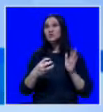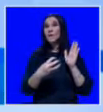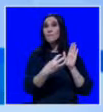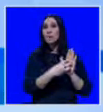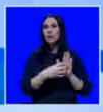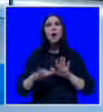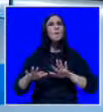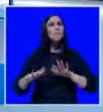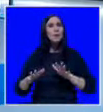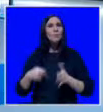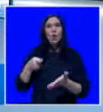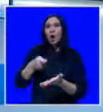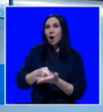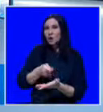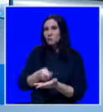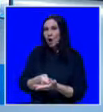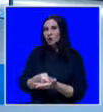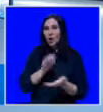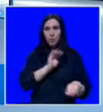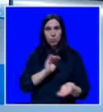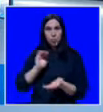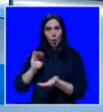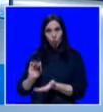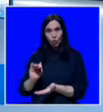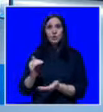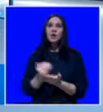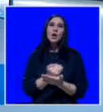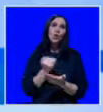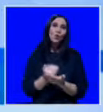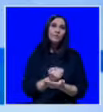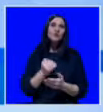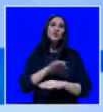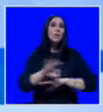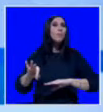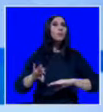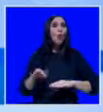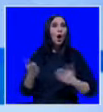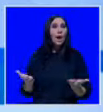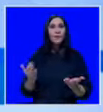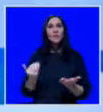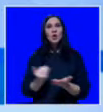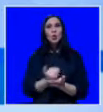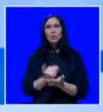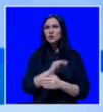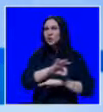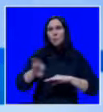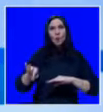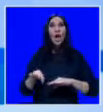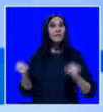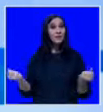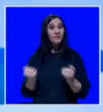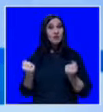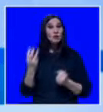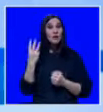предполага разплащания, продукти, икономически проект. Икономически проект ли е